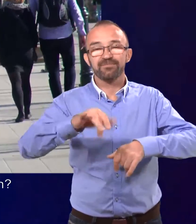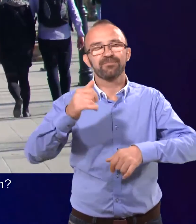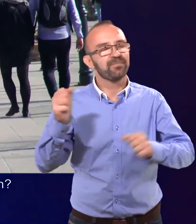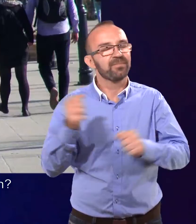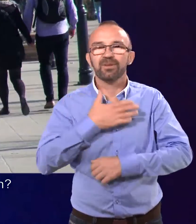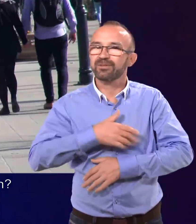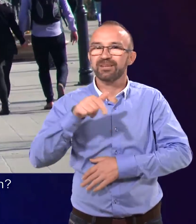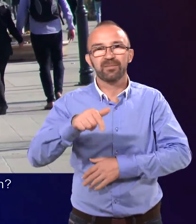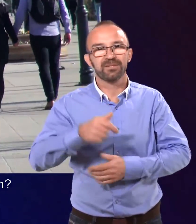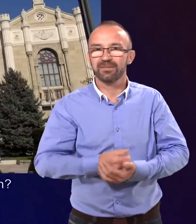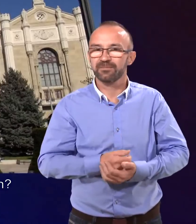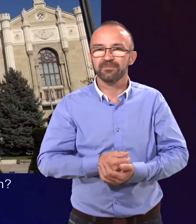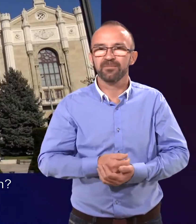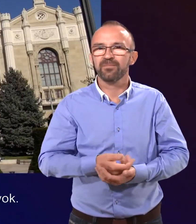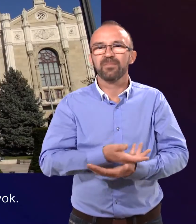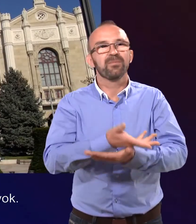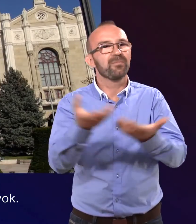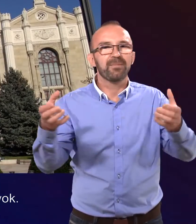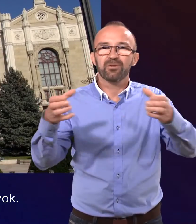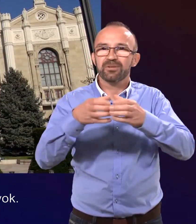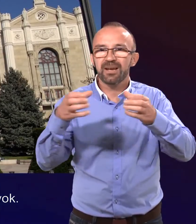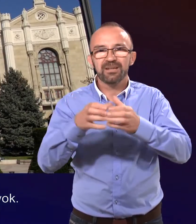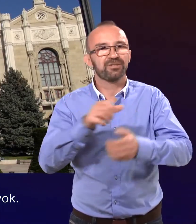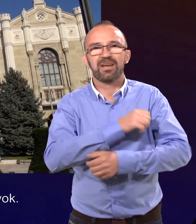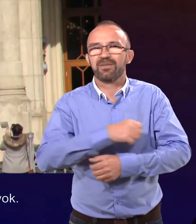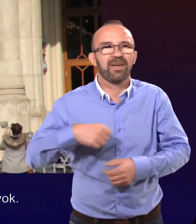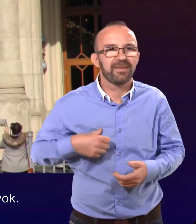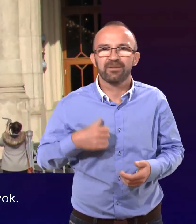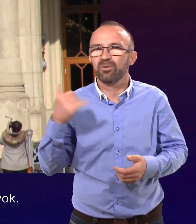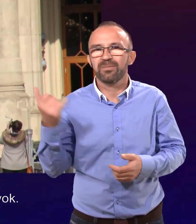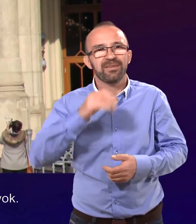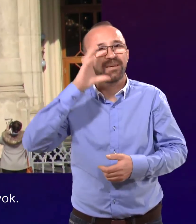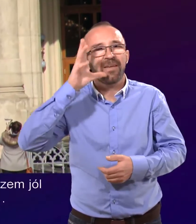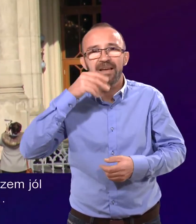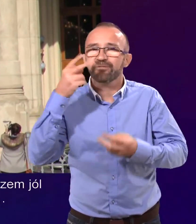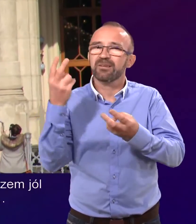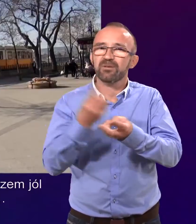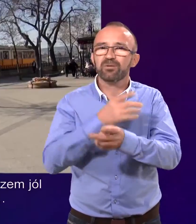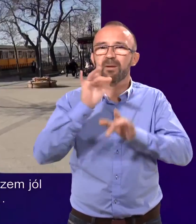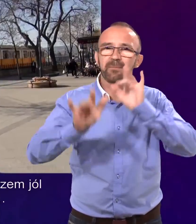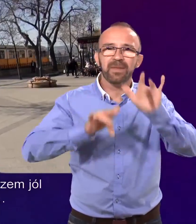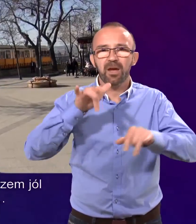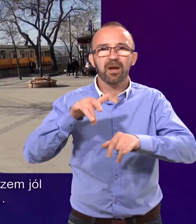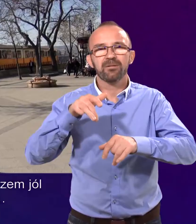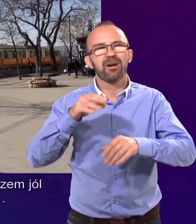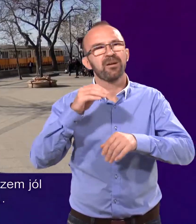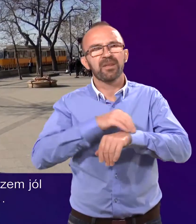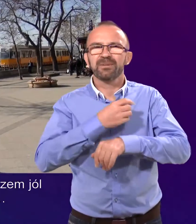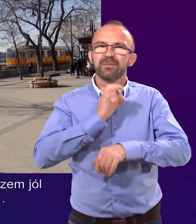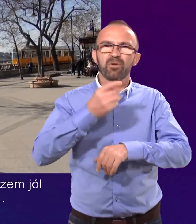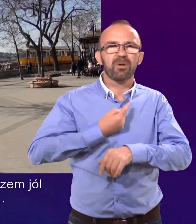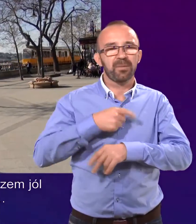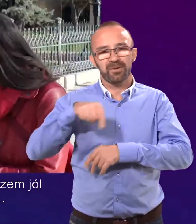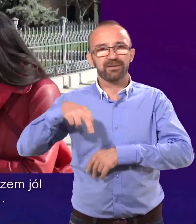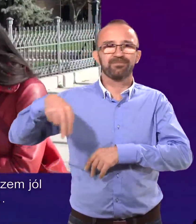Kedvenc helye itt a városban? Igen, én ezt nagyon szeretem. Bármikor társasága, egyedül vagyok. Még este úgy szoktam, hogy ha nem érzem jól